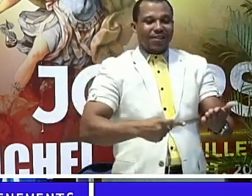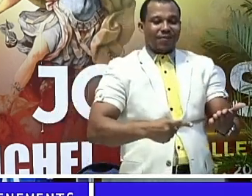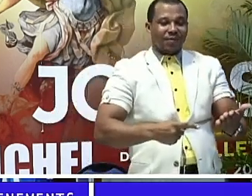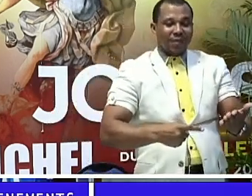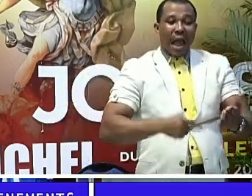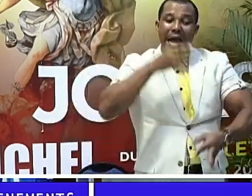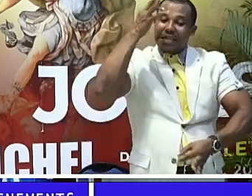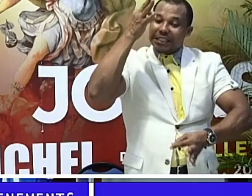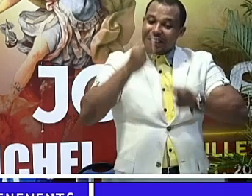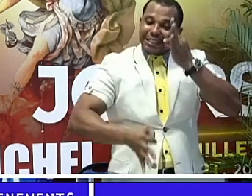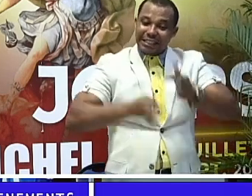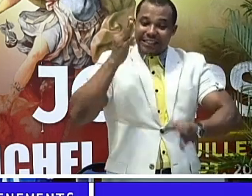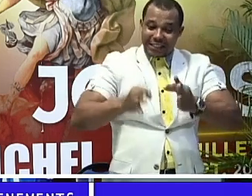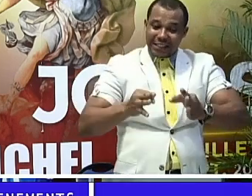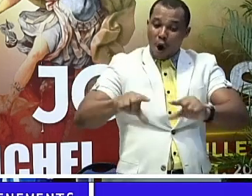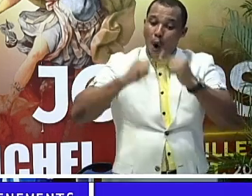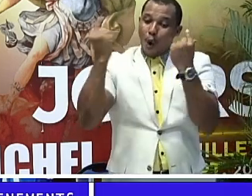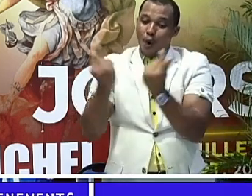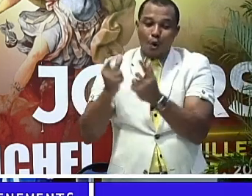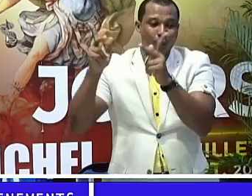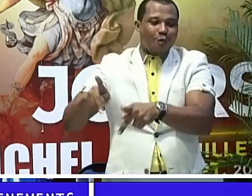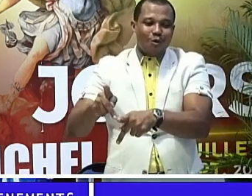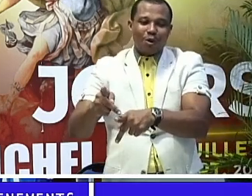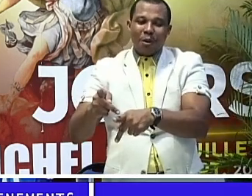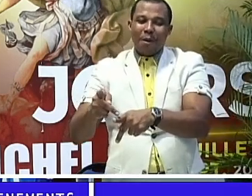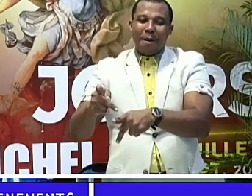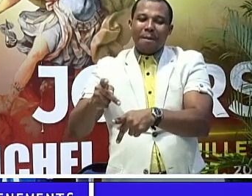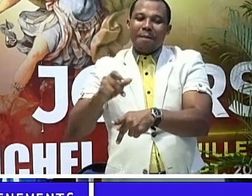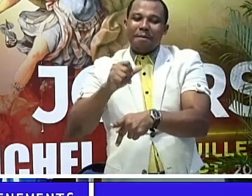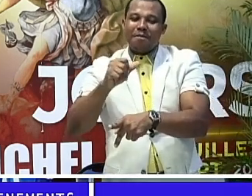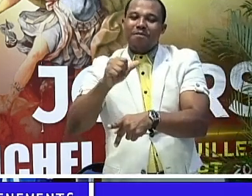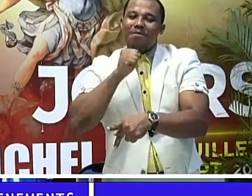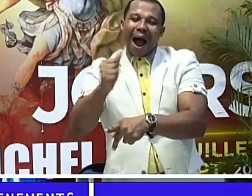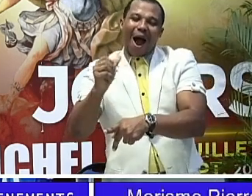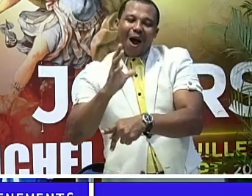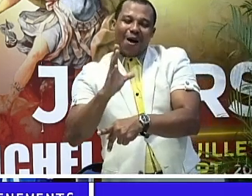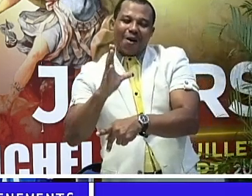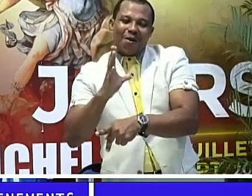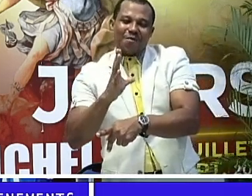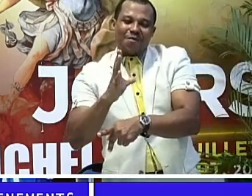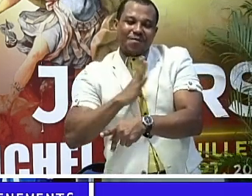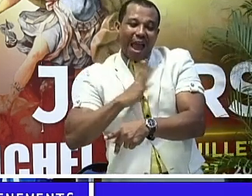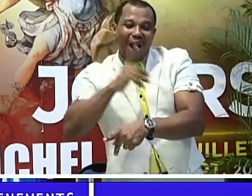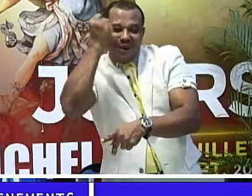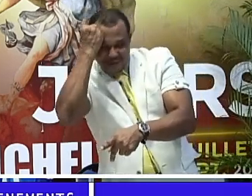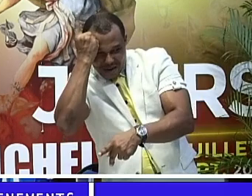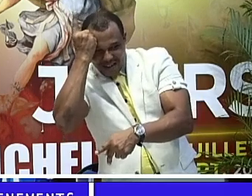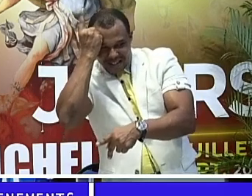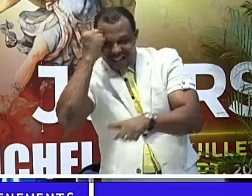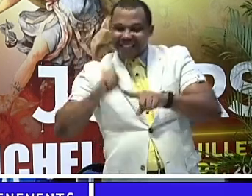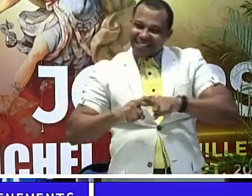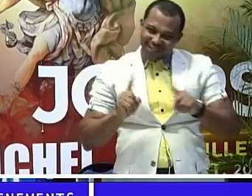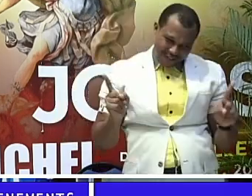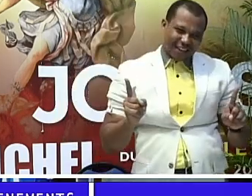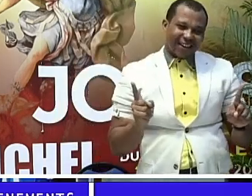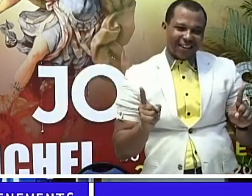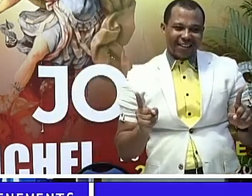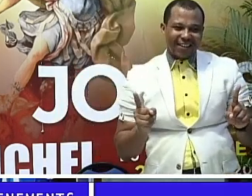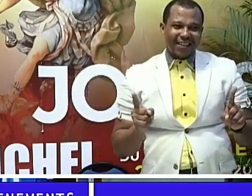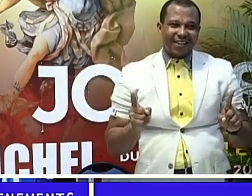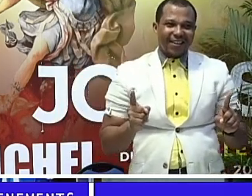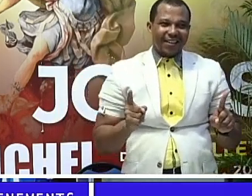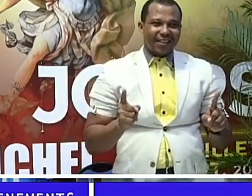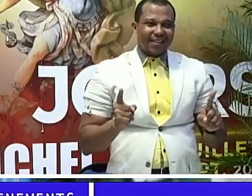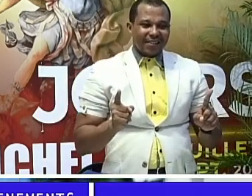comprend différence entre l'église catholique apostolique romaine que nous mêmes nous la donnons